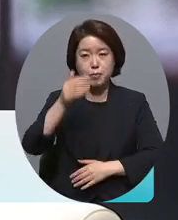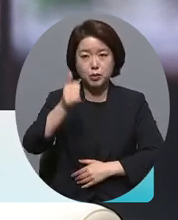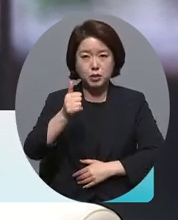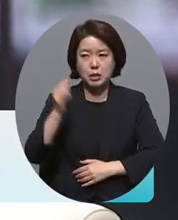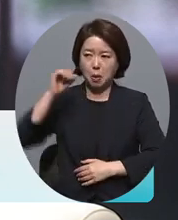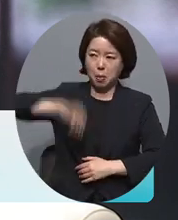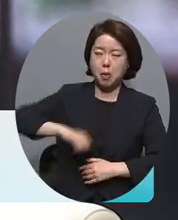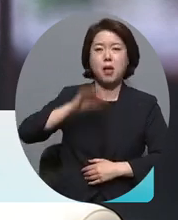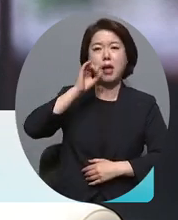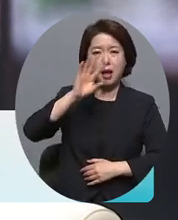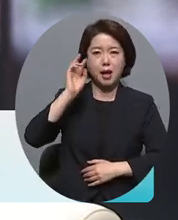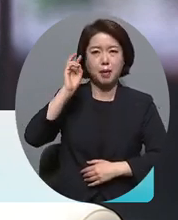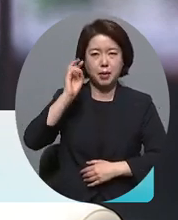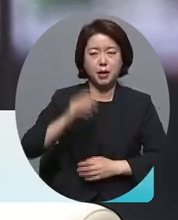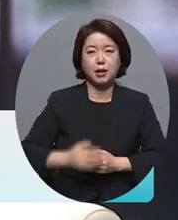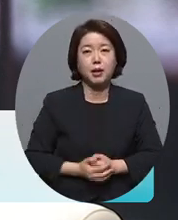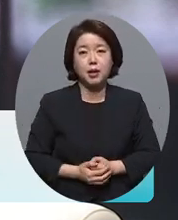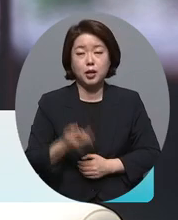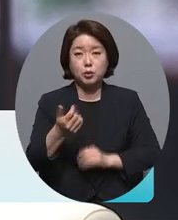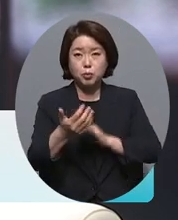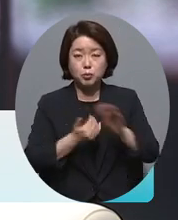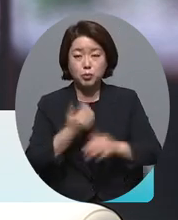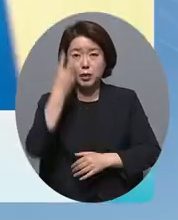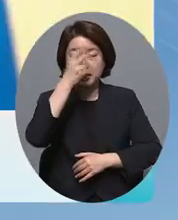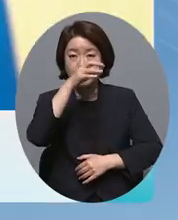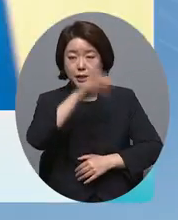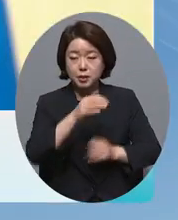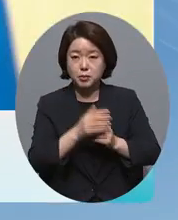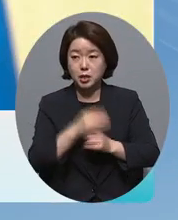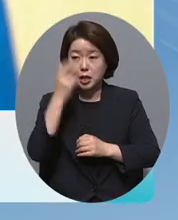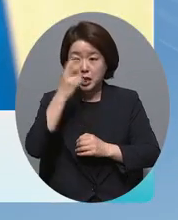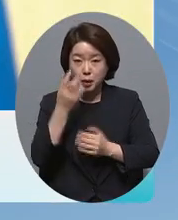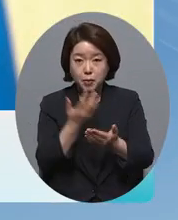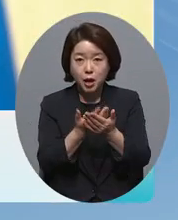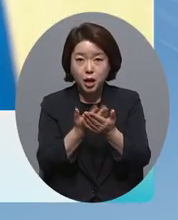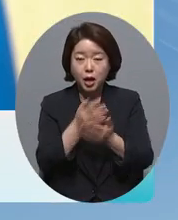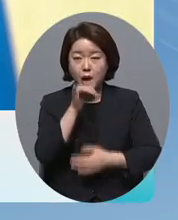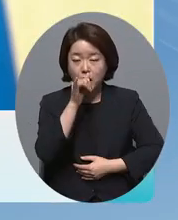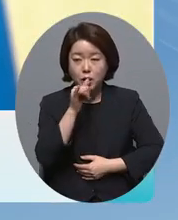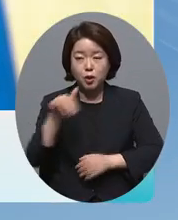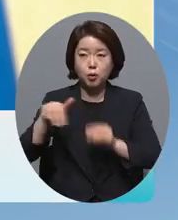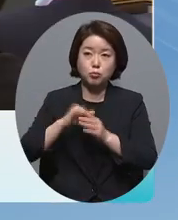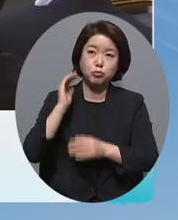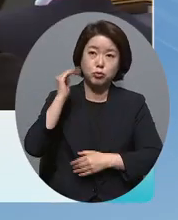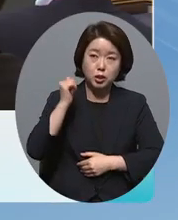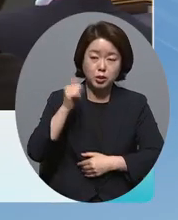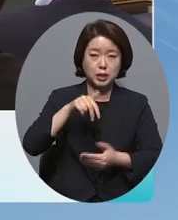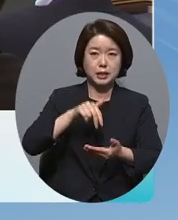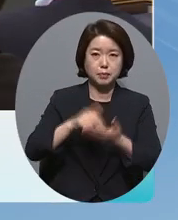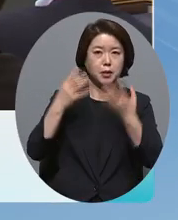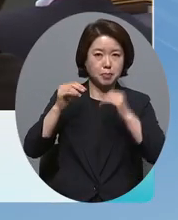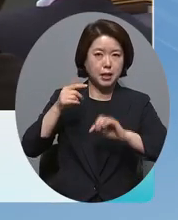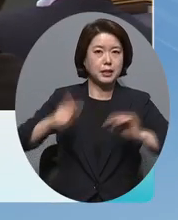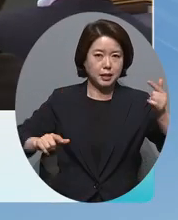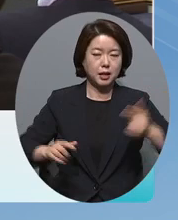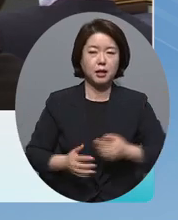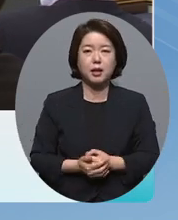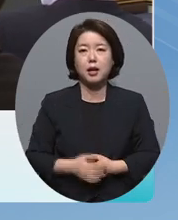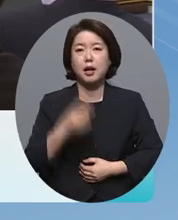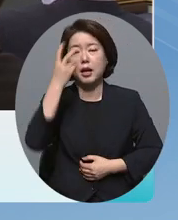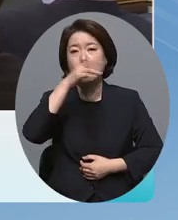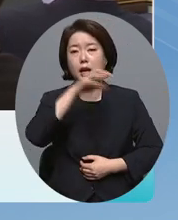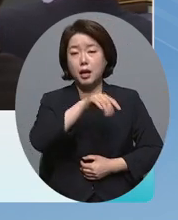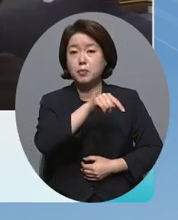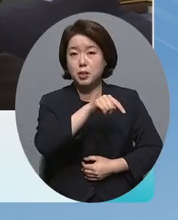어려워 보이고 지금 방금 전에이 감사원이 감사 요구를 했던 문재인 전 대통령 같은 경우는 좀 입장이 많이 다른 거 같습니다